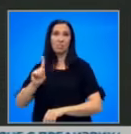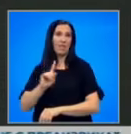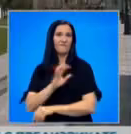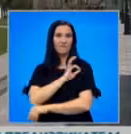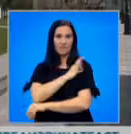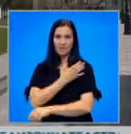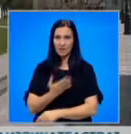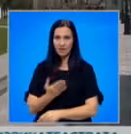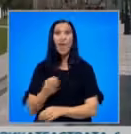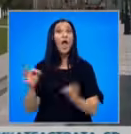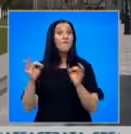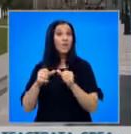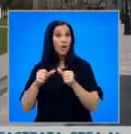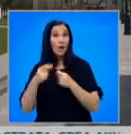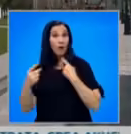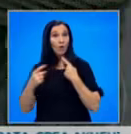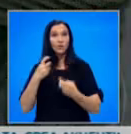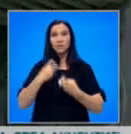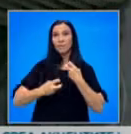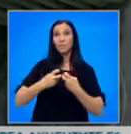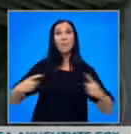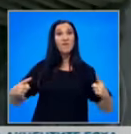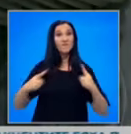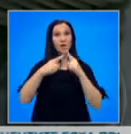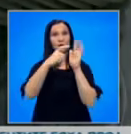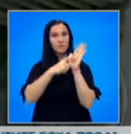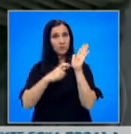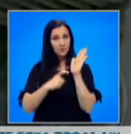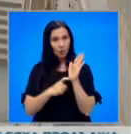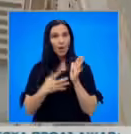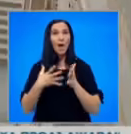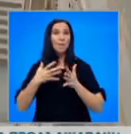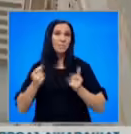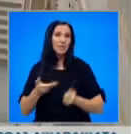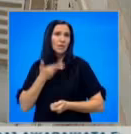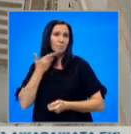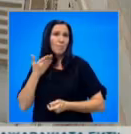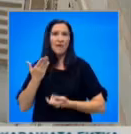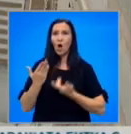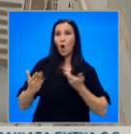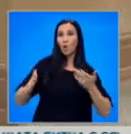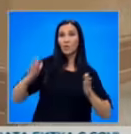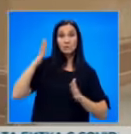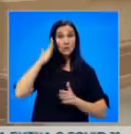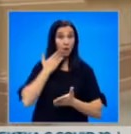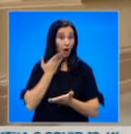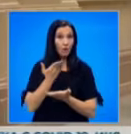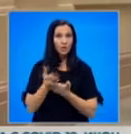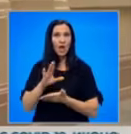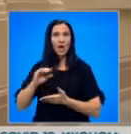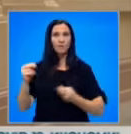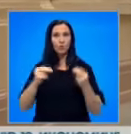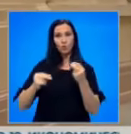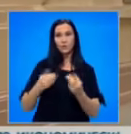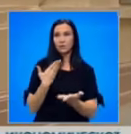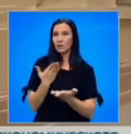невакцинираните. Фон дер Лайен говори за проблемите с върховенството на закона, без да споменава отделни страни, но обеща